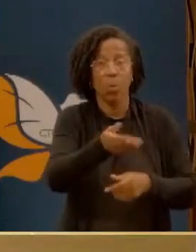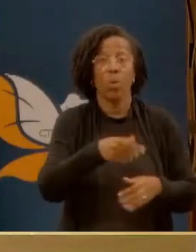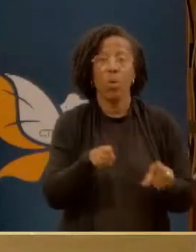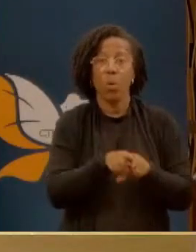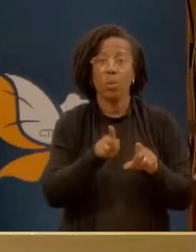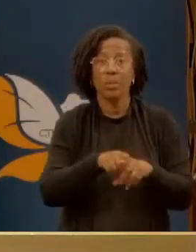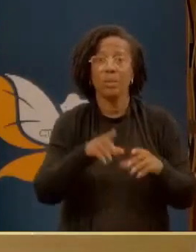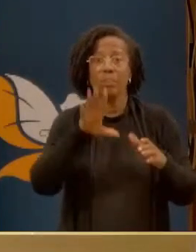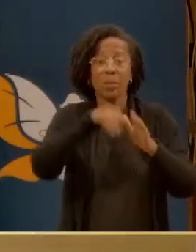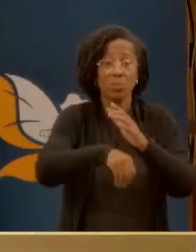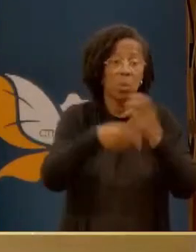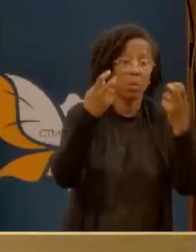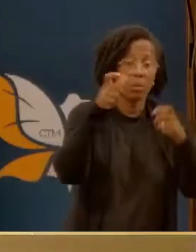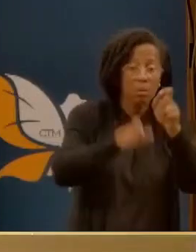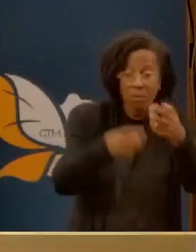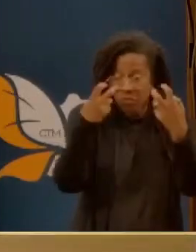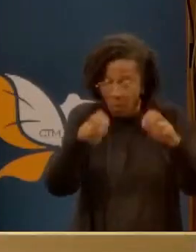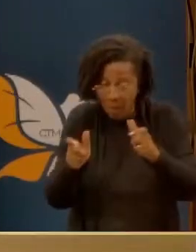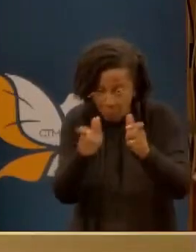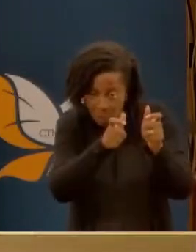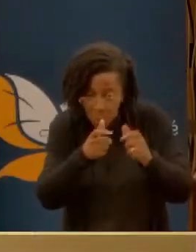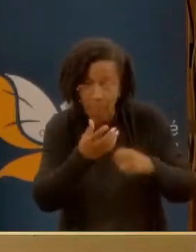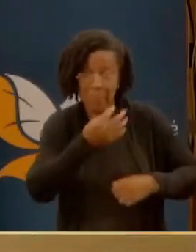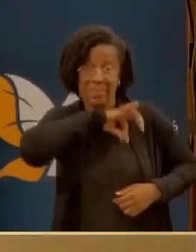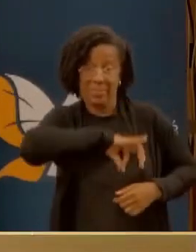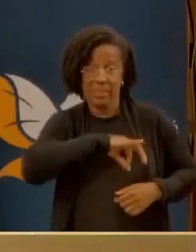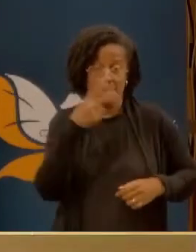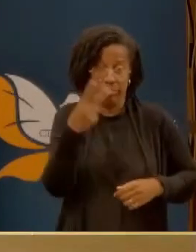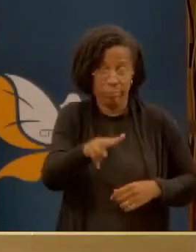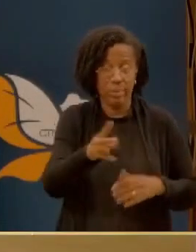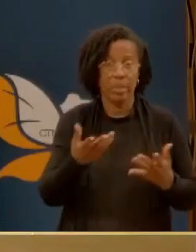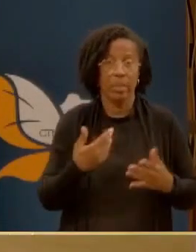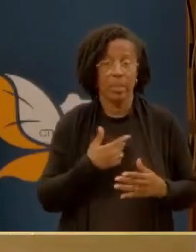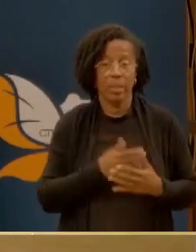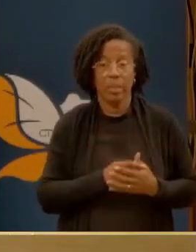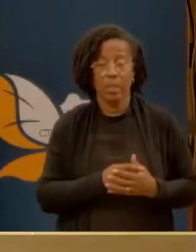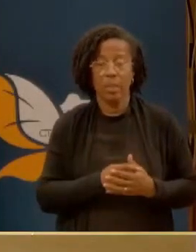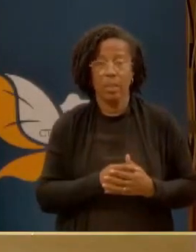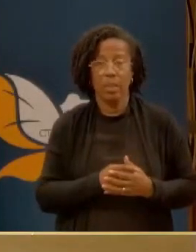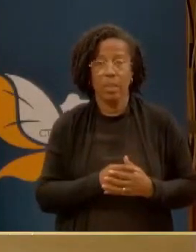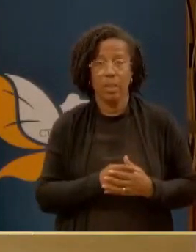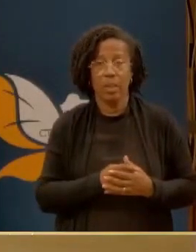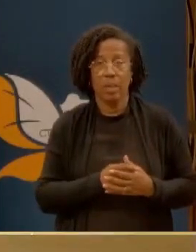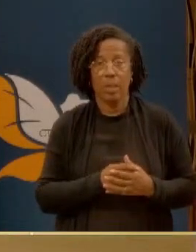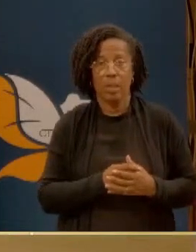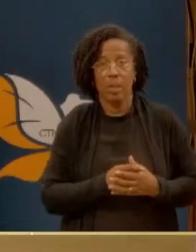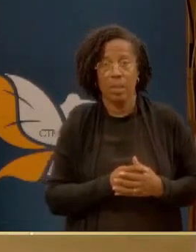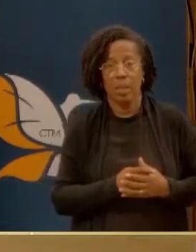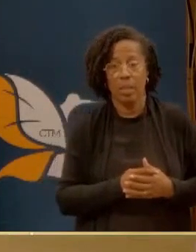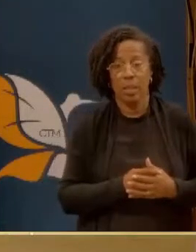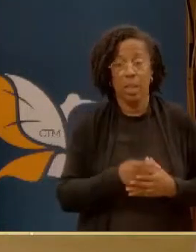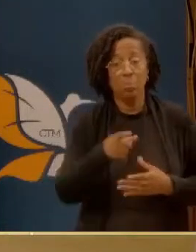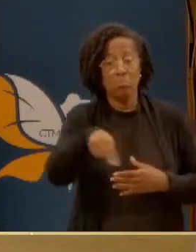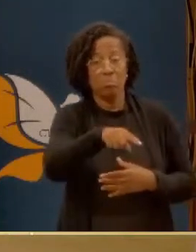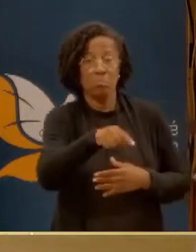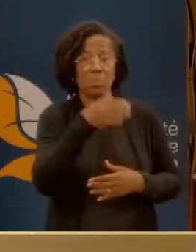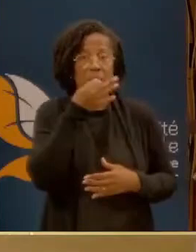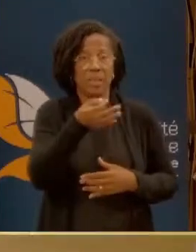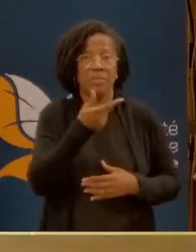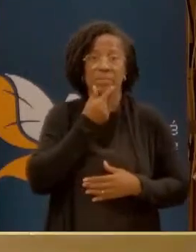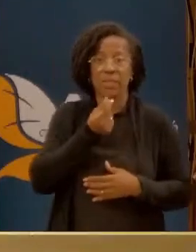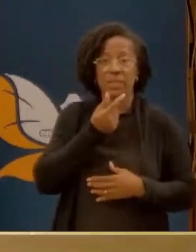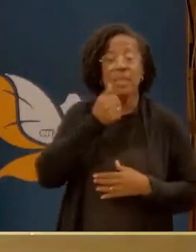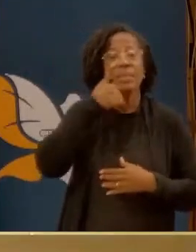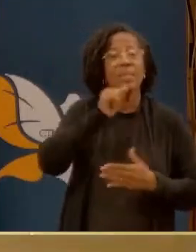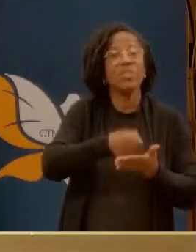qu'on contrôle leurs bénéfices, qui contrôlent leurs chiffres, qui déposent par leur compte, eh bien, ils ont beau jeu de dire, si c'est